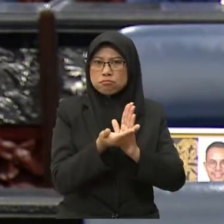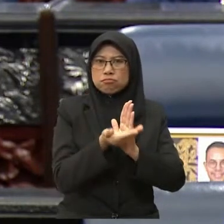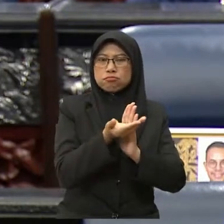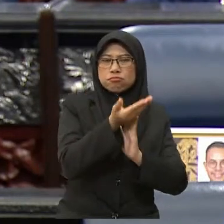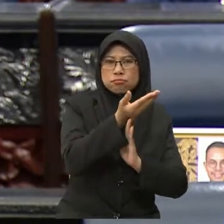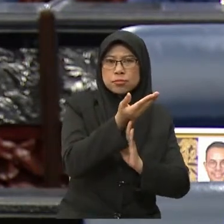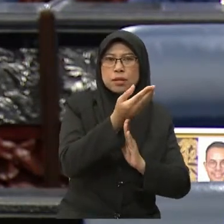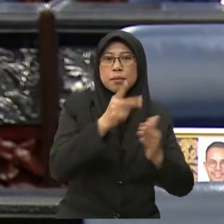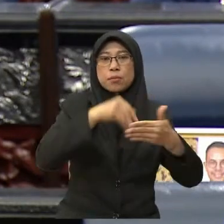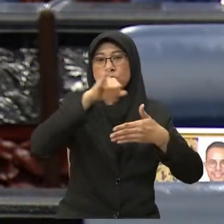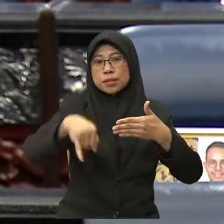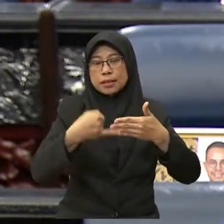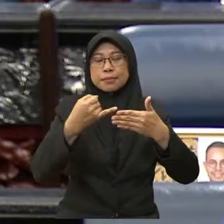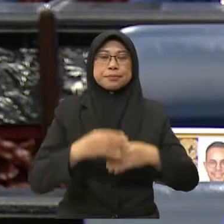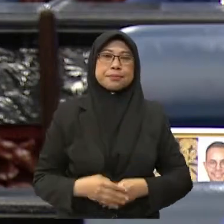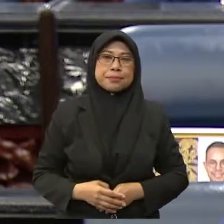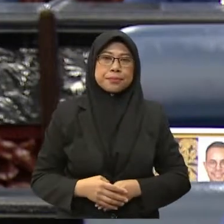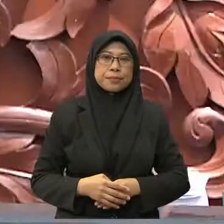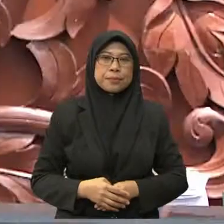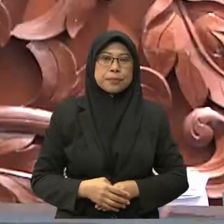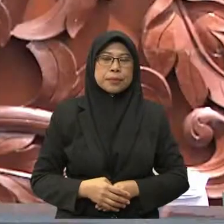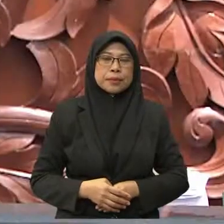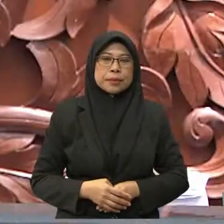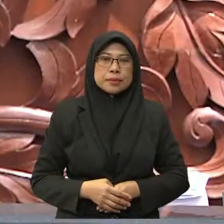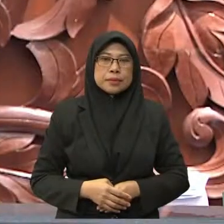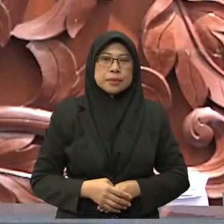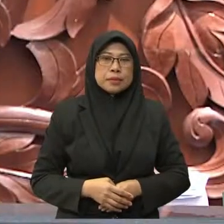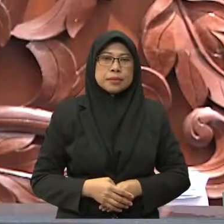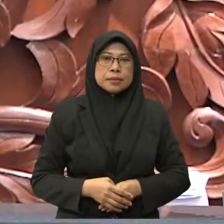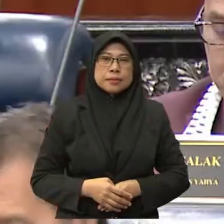projek ECRL. Terima kasih. Kuantan.